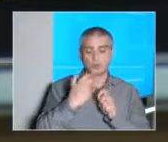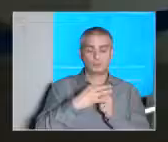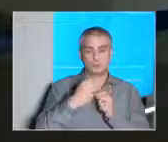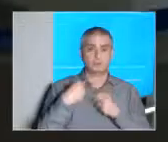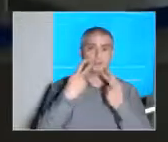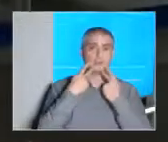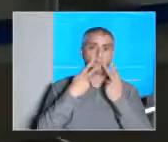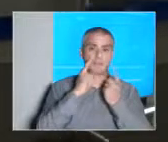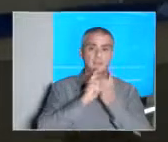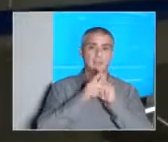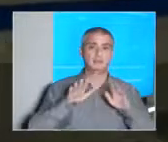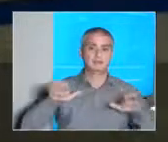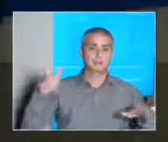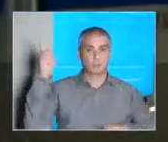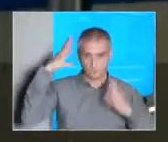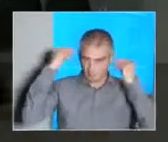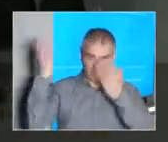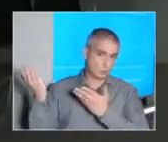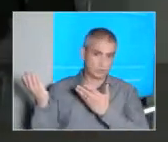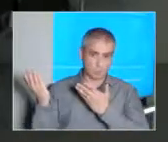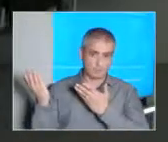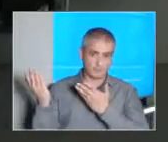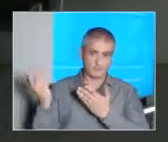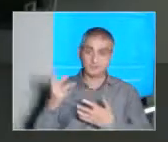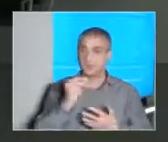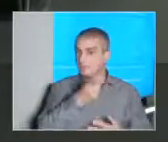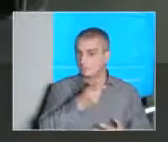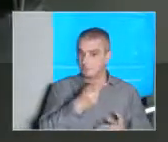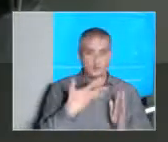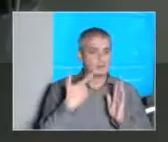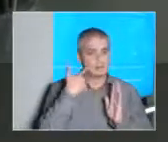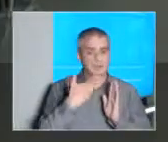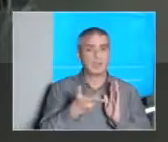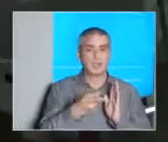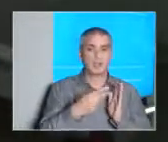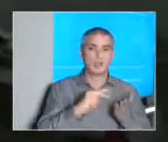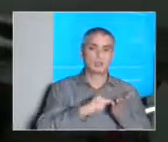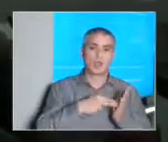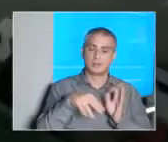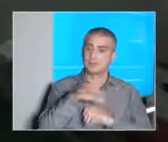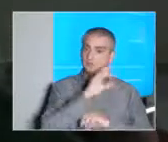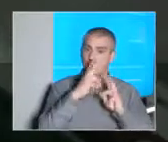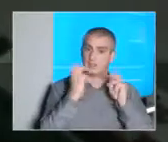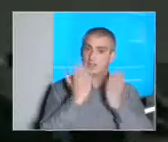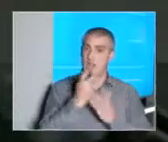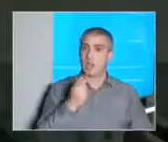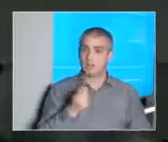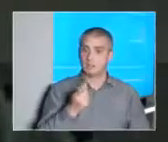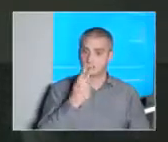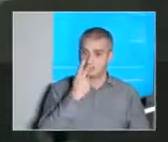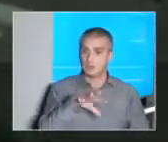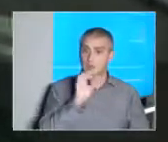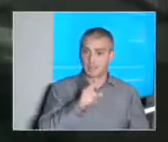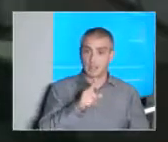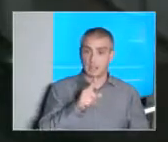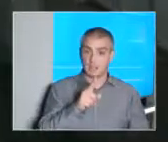שהוא ייתן מענה וחלופה לשדה התעופה בן גוריון. אם תפתח את תוכנית המתאר של העיר אילת, אתה